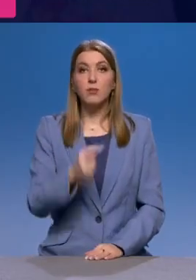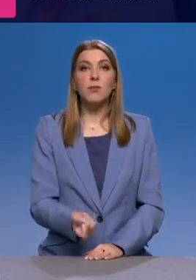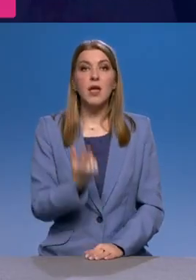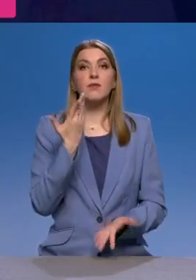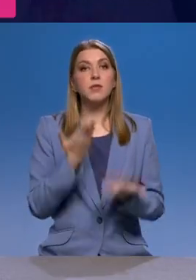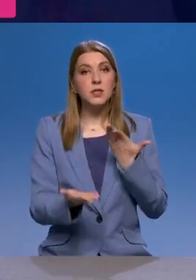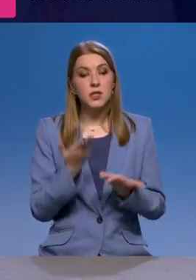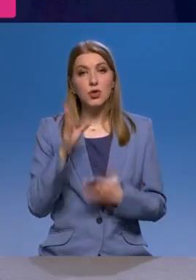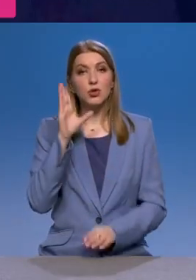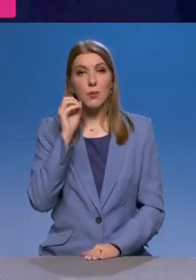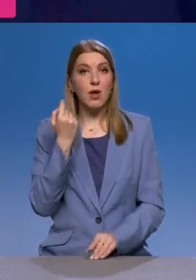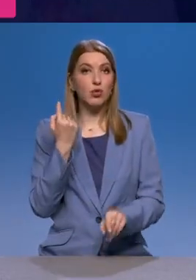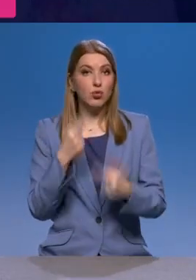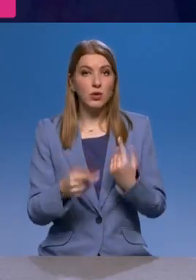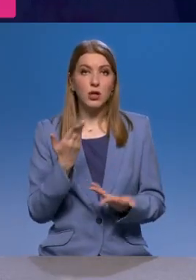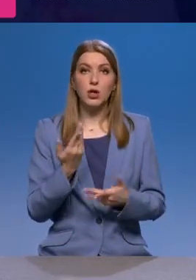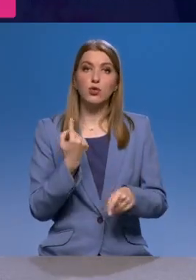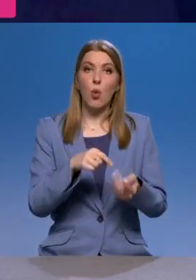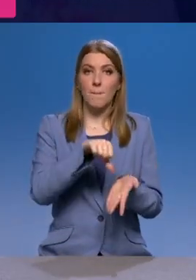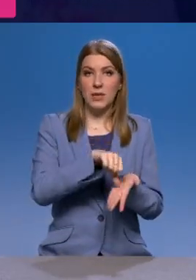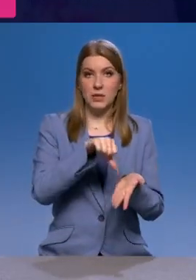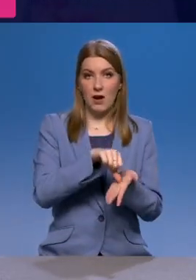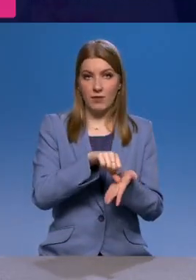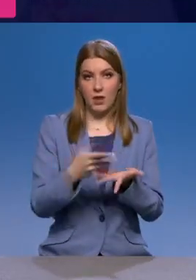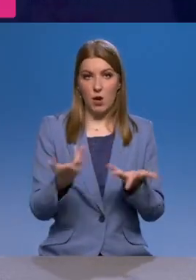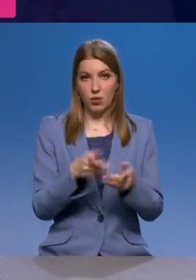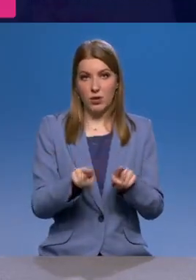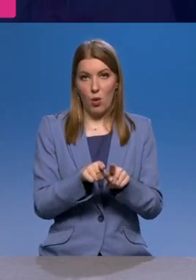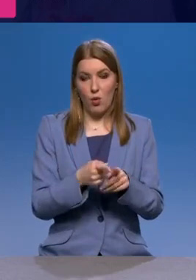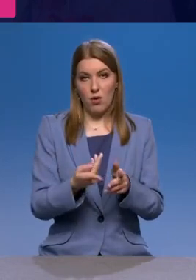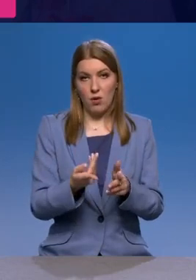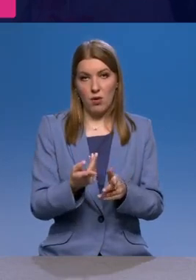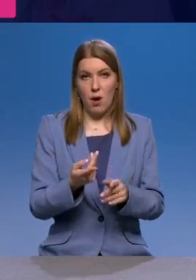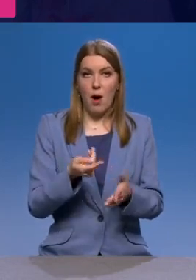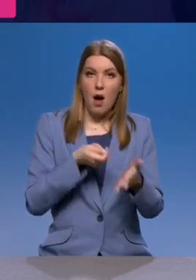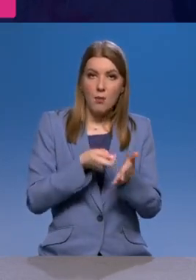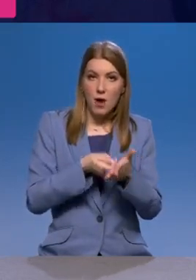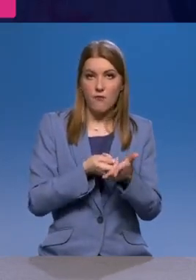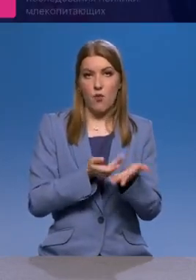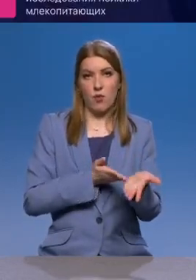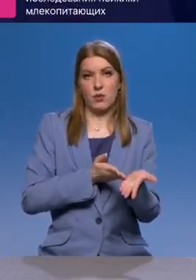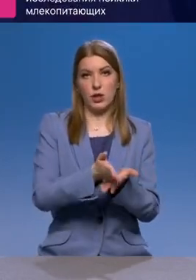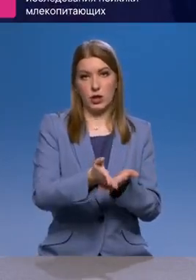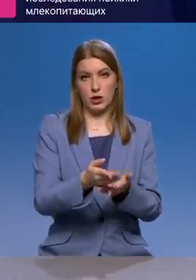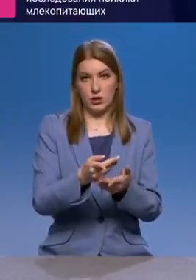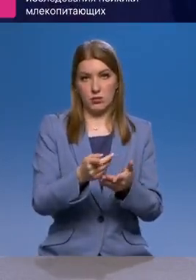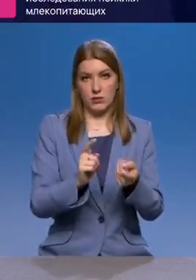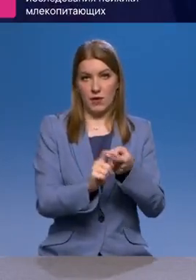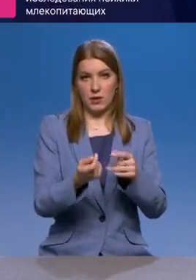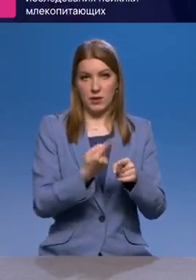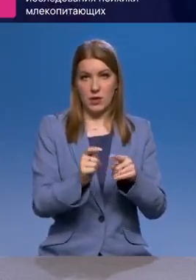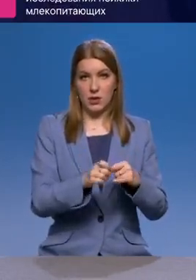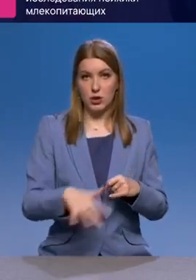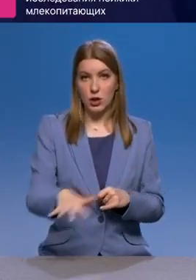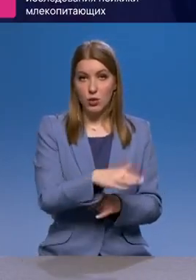другой представитель вот этой вот кормовой ниши, да, территориальной. Поэтому зачастую, да,